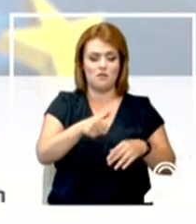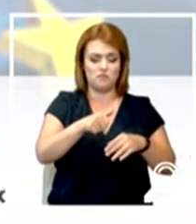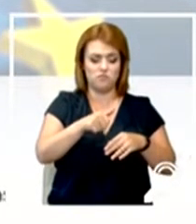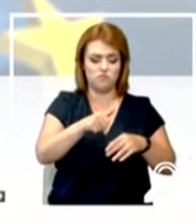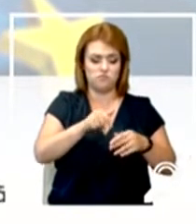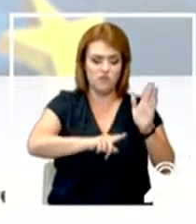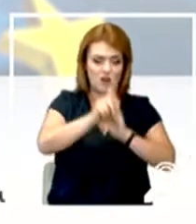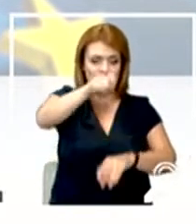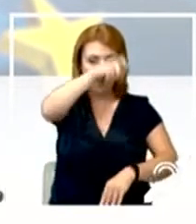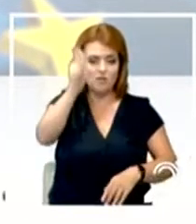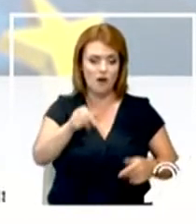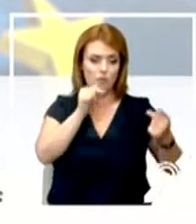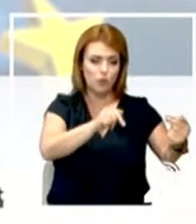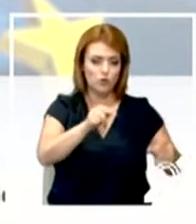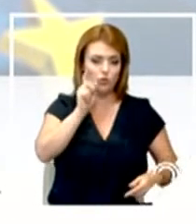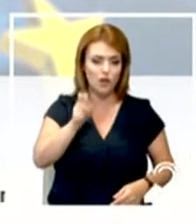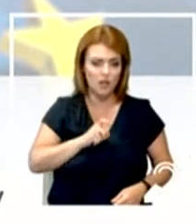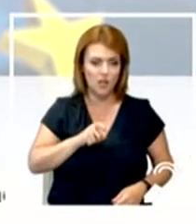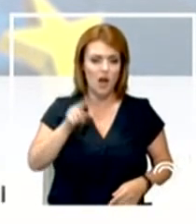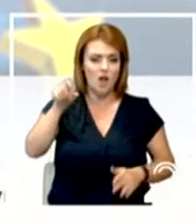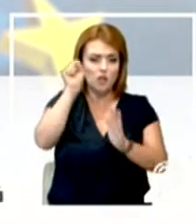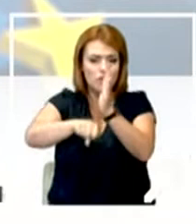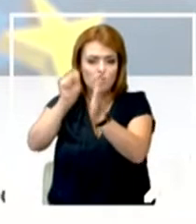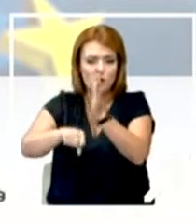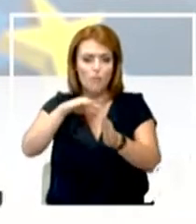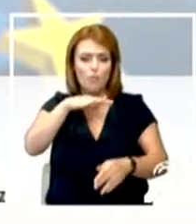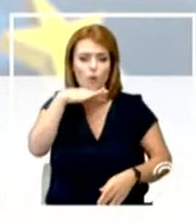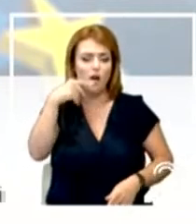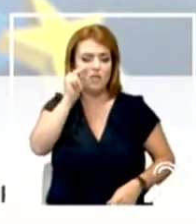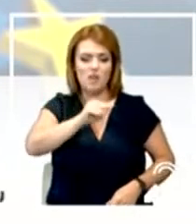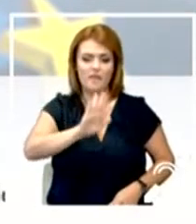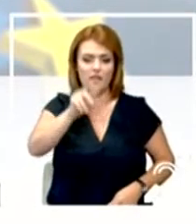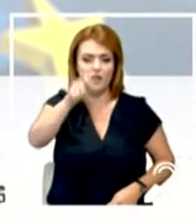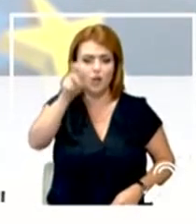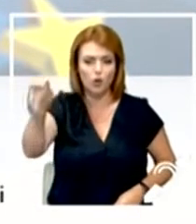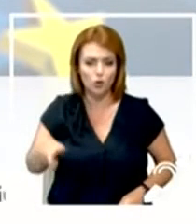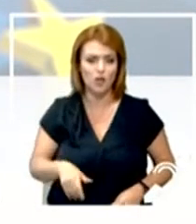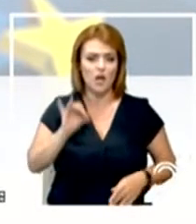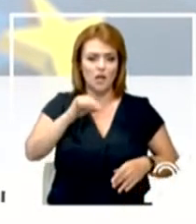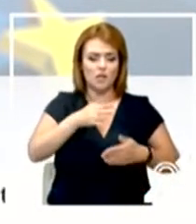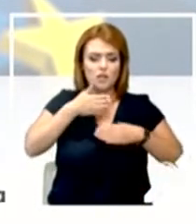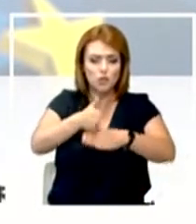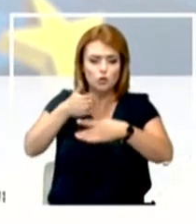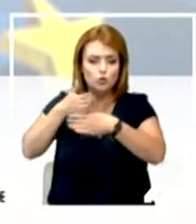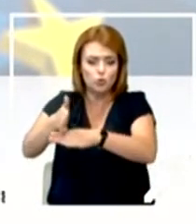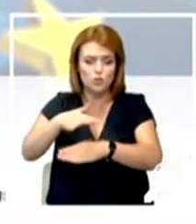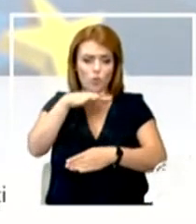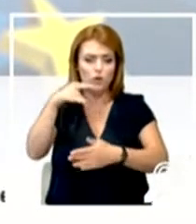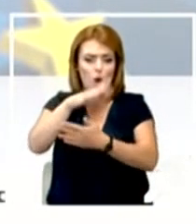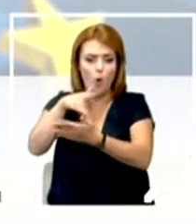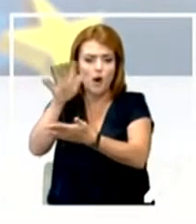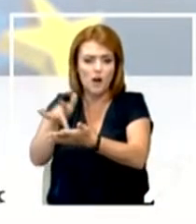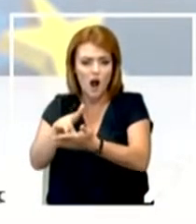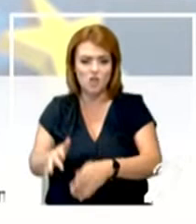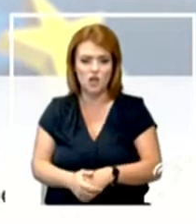În același timp, după 6 luni de război, cetățeni ruși apropiați de regimul de la Kremlin încă se pot plimba liniștiți